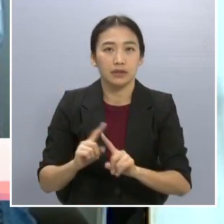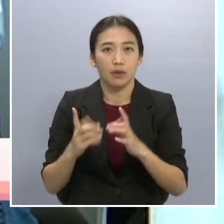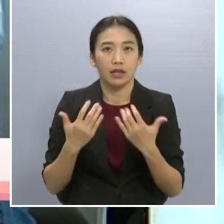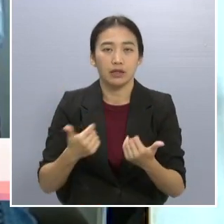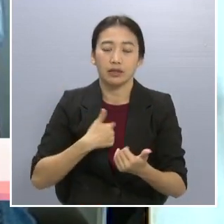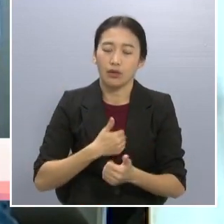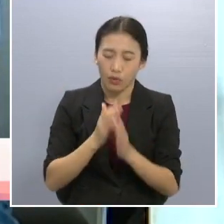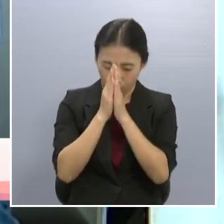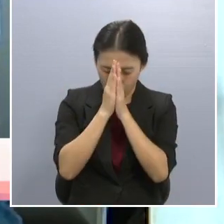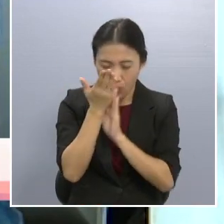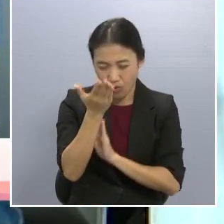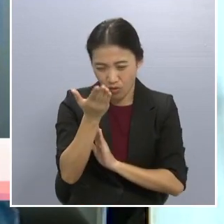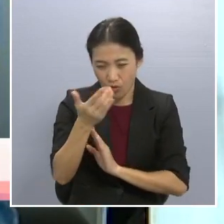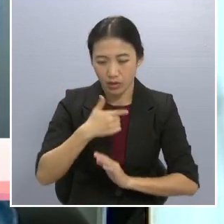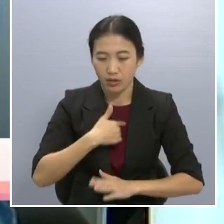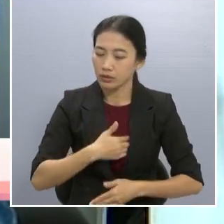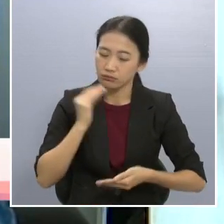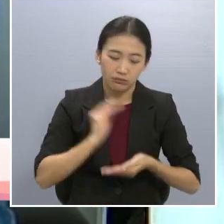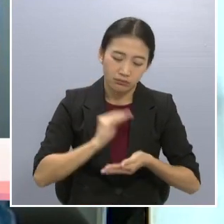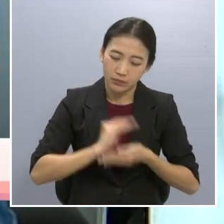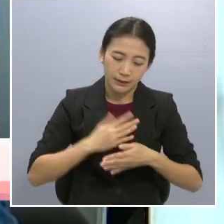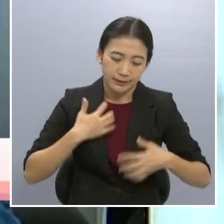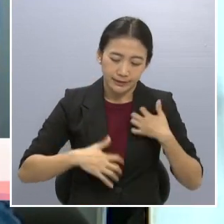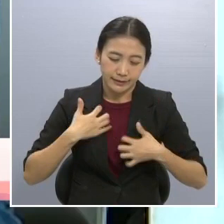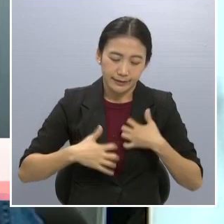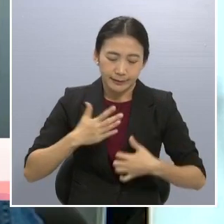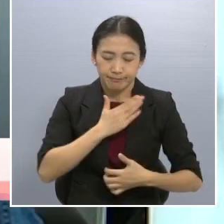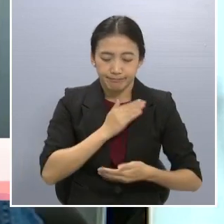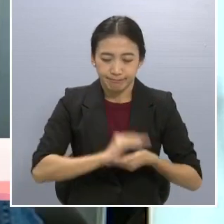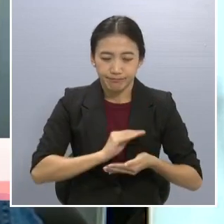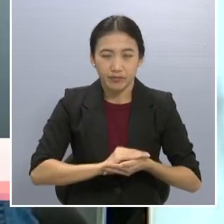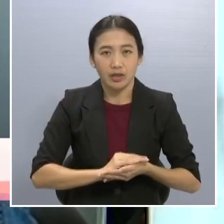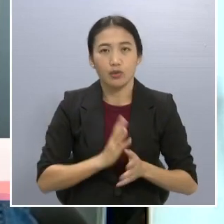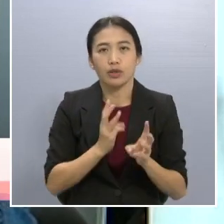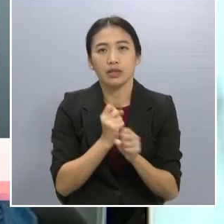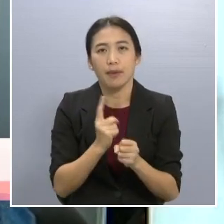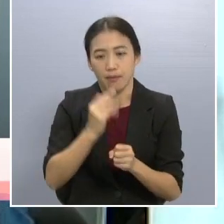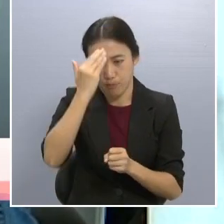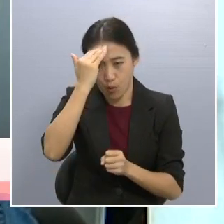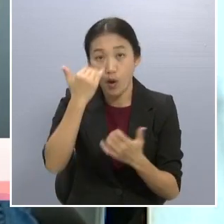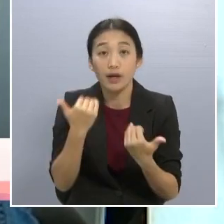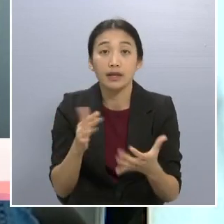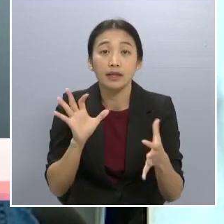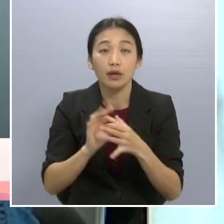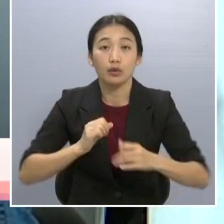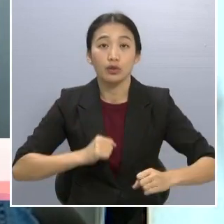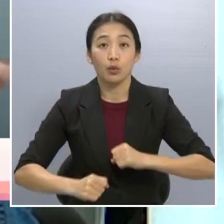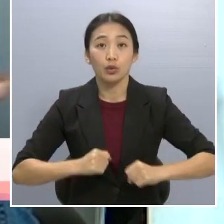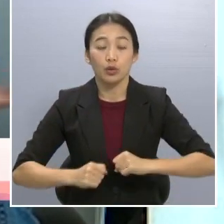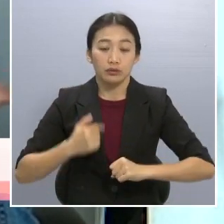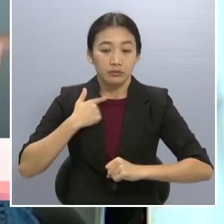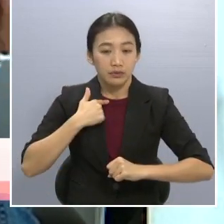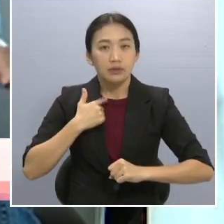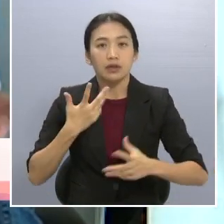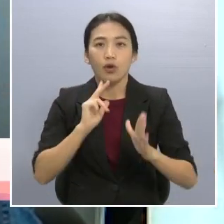ราได้รับมาเลยทุกข์มากพี่ก็ไม่รู้จะทำยังไงเหมือนกันเพราะว่ามันเป็นคดีเยาวชนหนูเข้าใจนะไม่สามารถที่จะแบบได้รับ